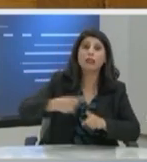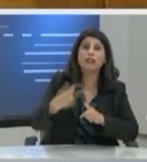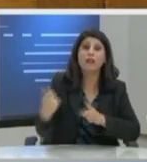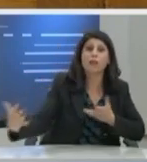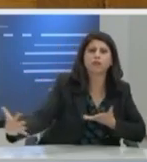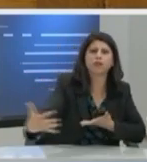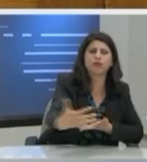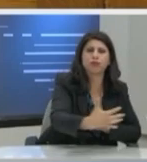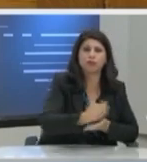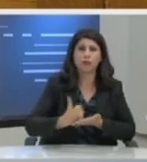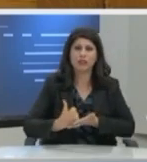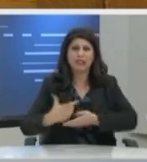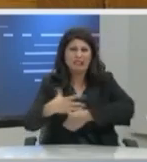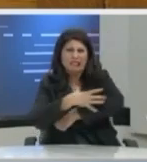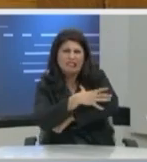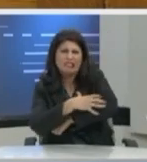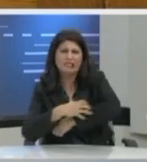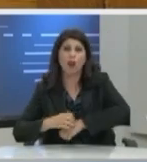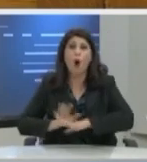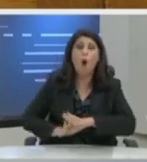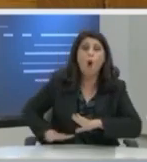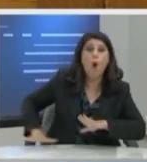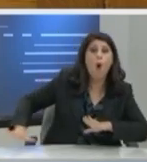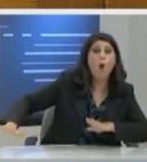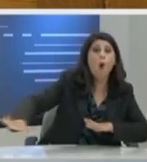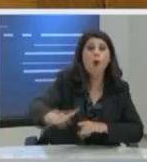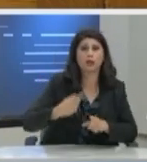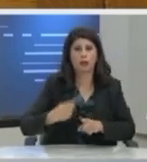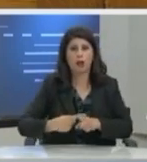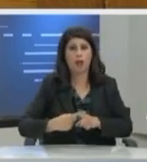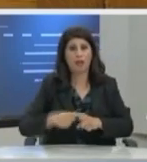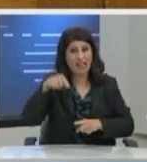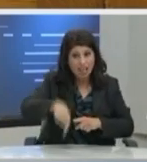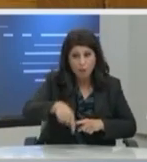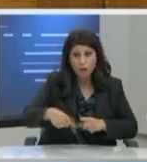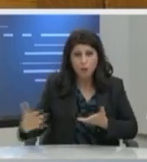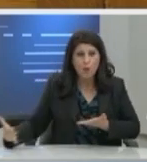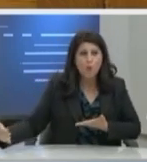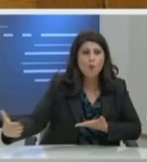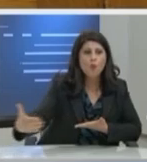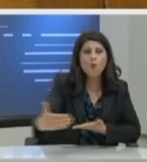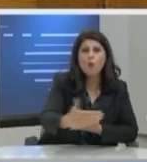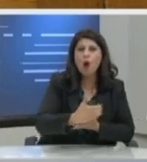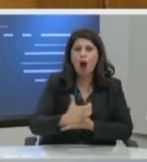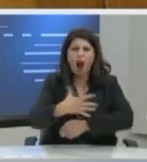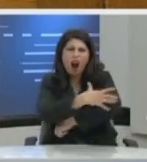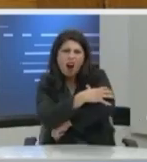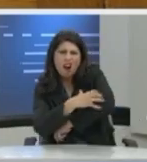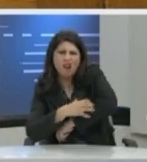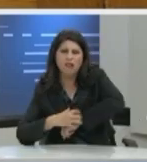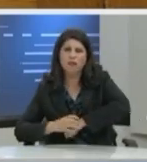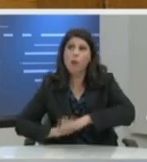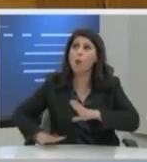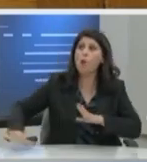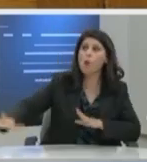οικονομία. Μαδίσατε όλο τον κόσμο. Και από αυτό που εισπράξατε από το χδίσιμο του